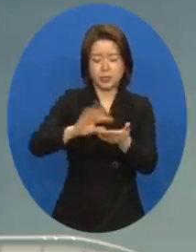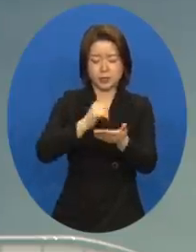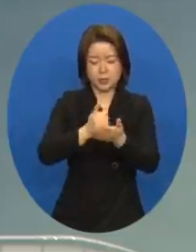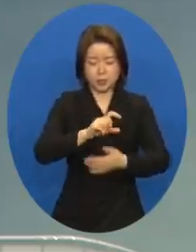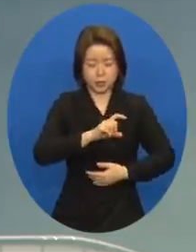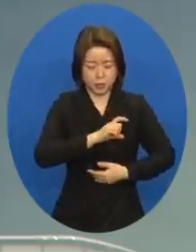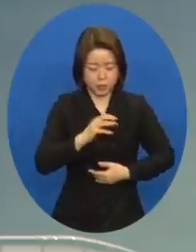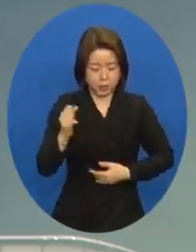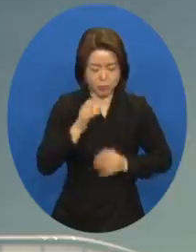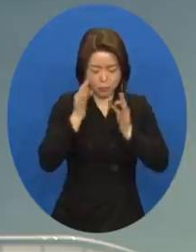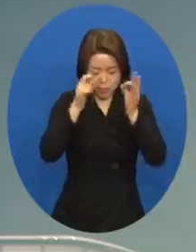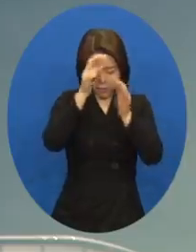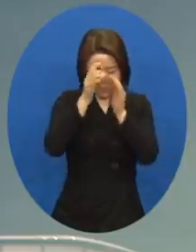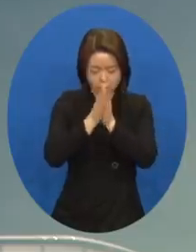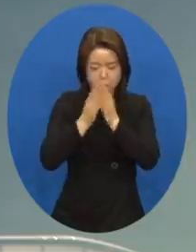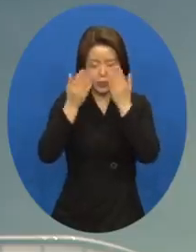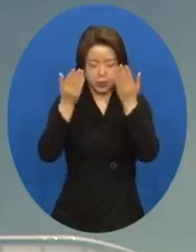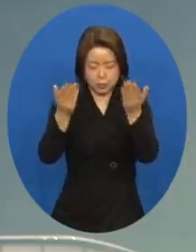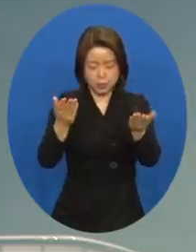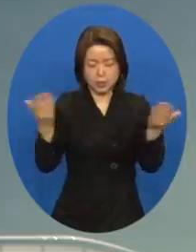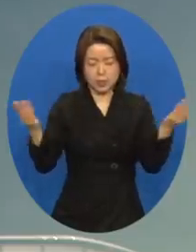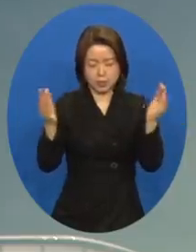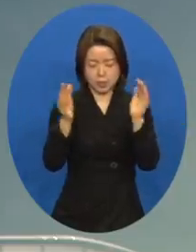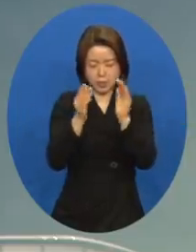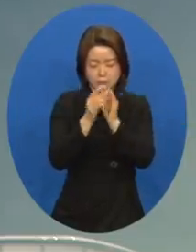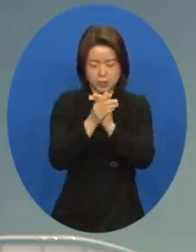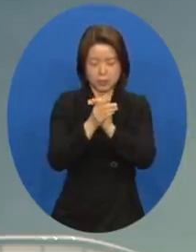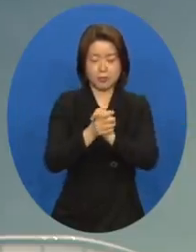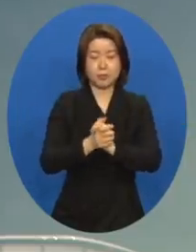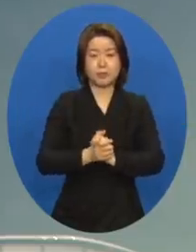이름으로 간절히 기도합니다. 아멘.